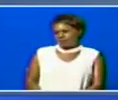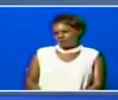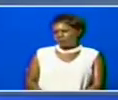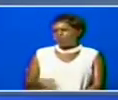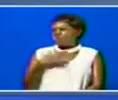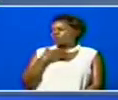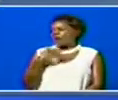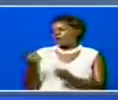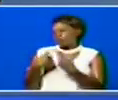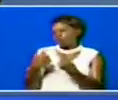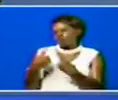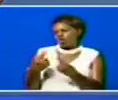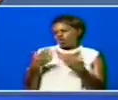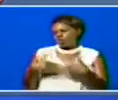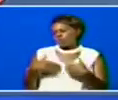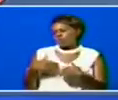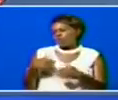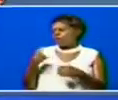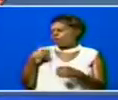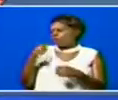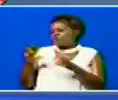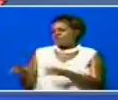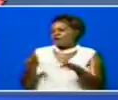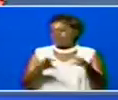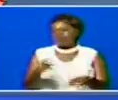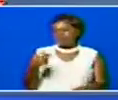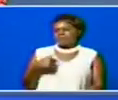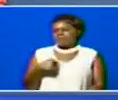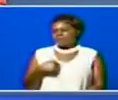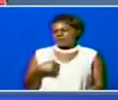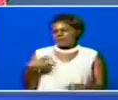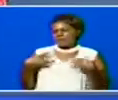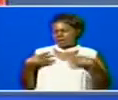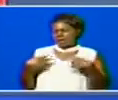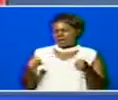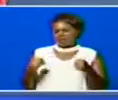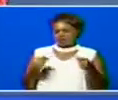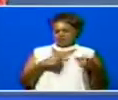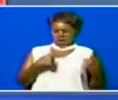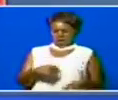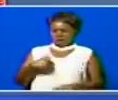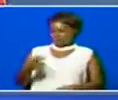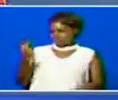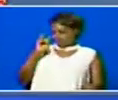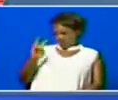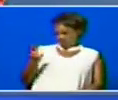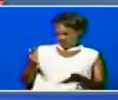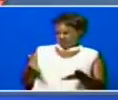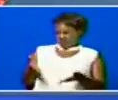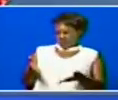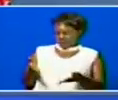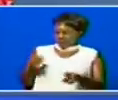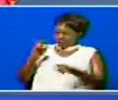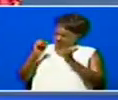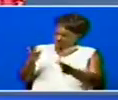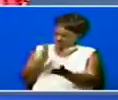Ningependa tu kuzungumza na wenye walinitenda hii kinyama ili nipate uponyaji wa roho. Kwa hivyo kama wanakutazama leo? Kama